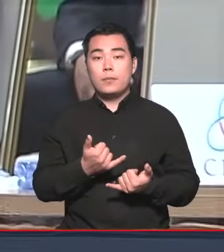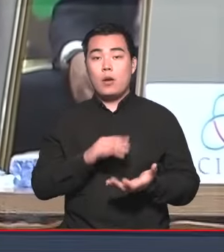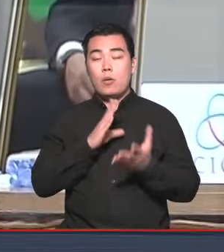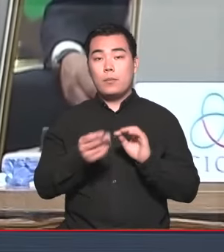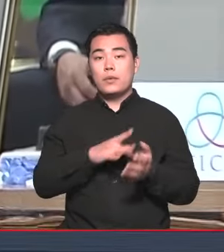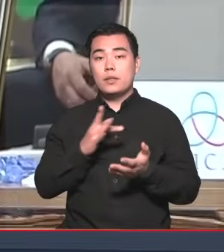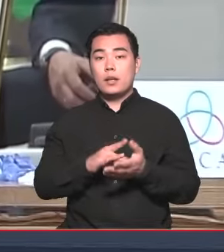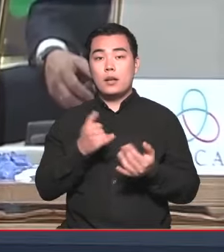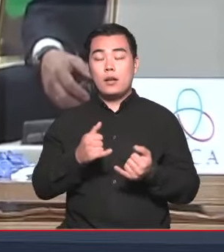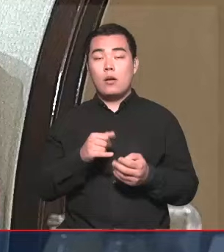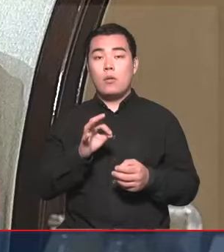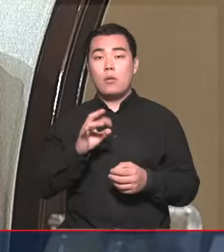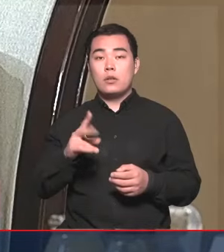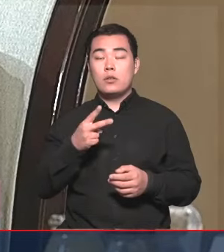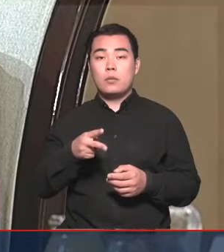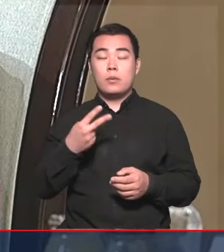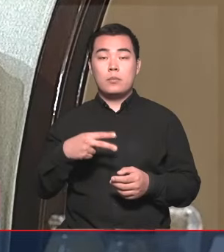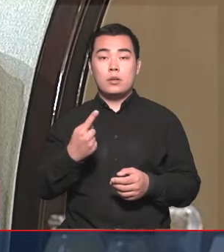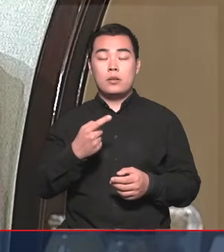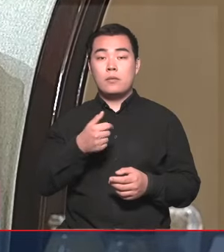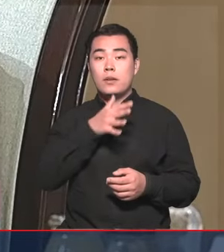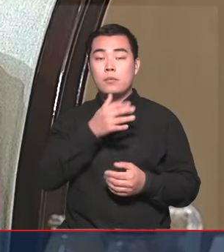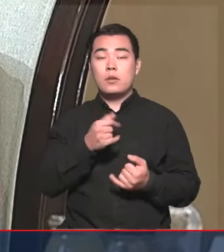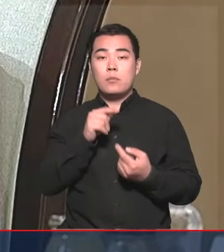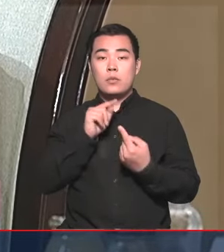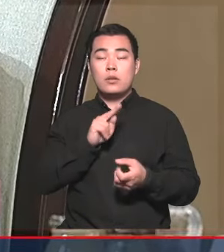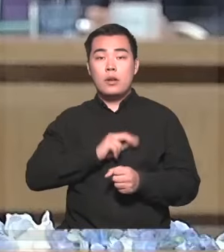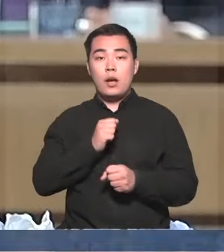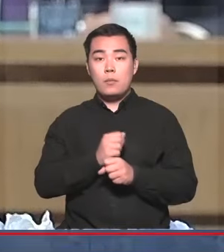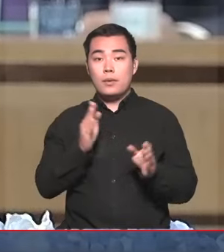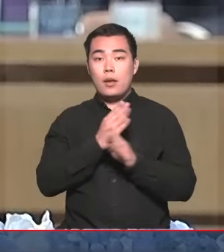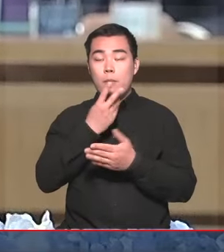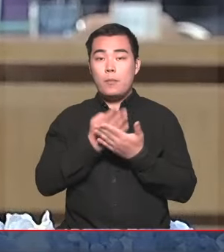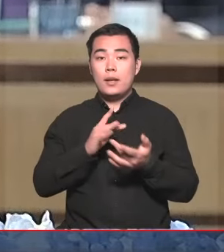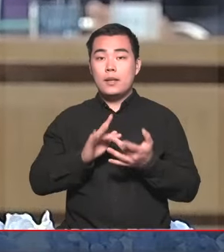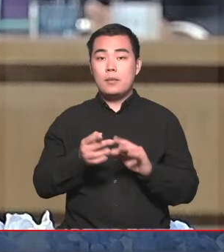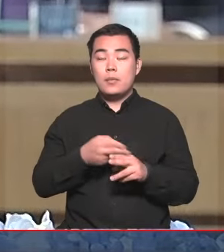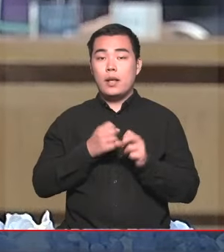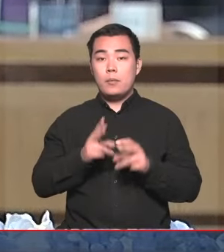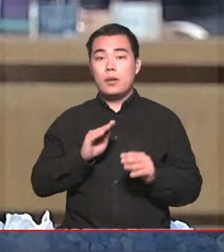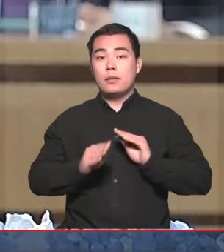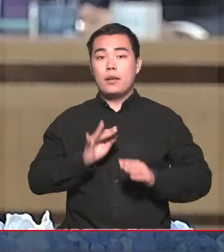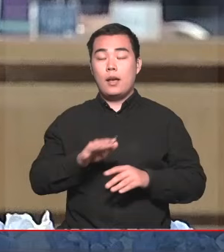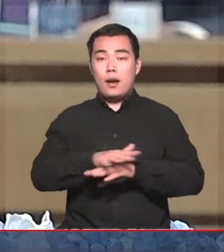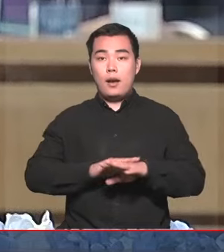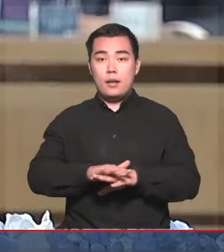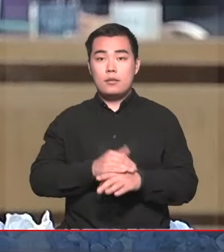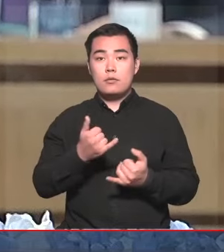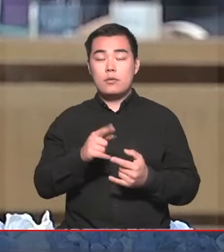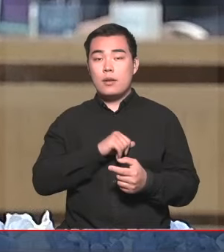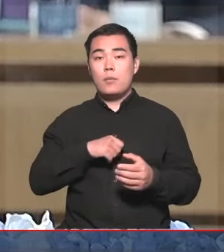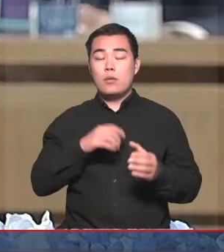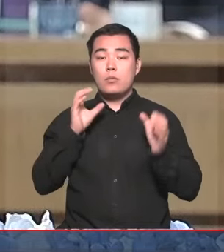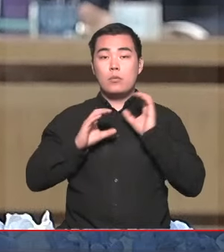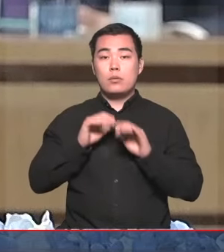міндетіміз Біріккен ұлттар ұйымының 21-ші ғасырдағы қиындықтарға тиімді төтеп беретін жаһандық қауіпсіздікті қамтудағы негізгі халықаралық институт ретіндегі